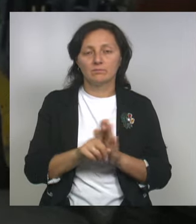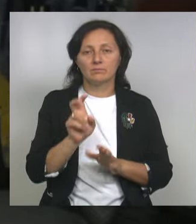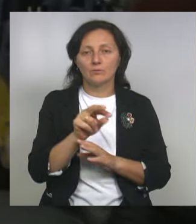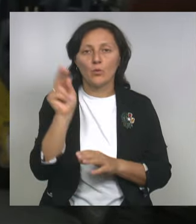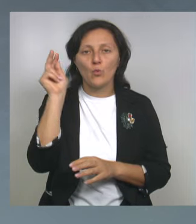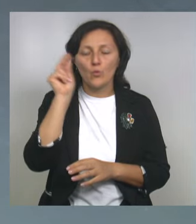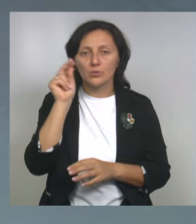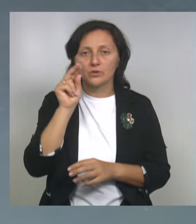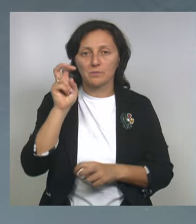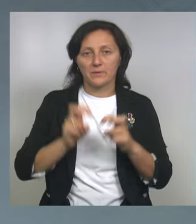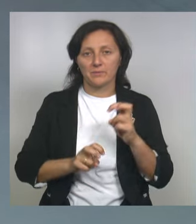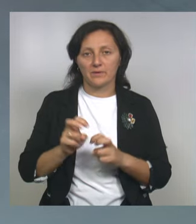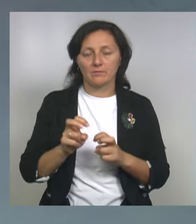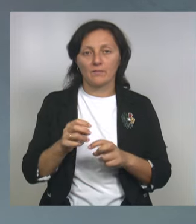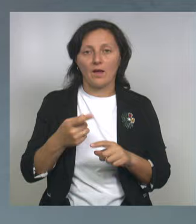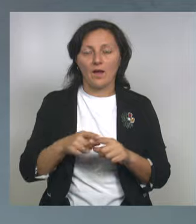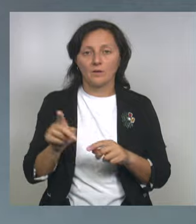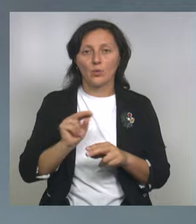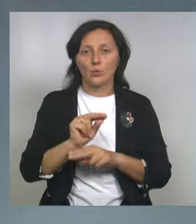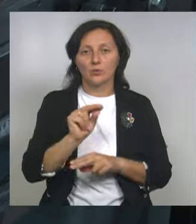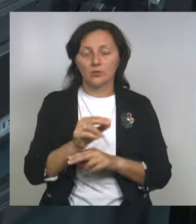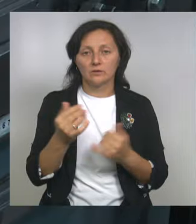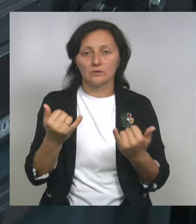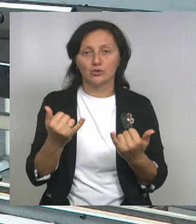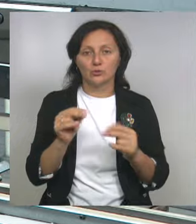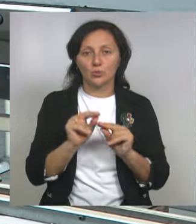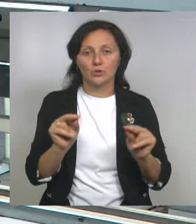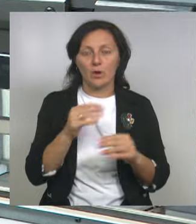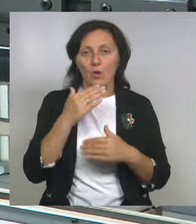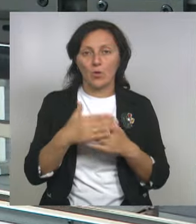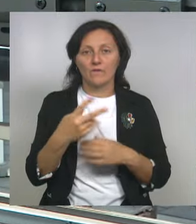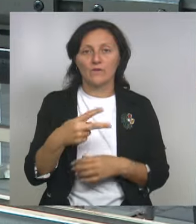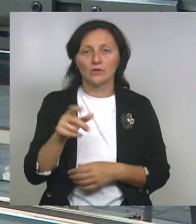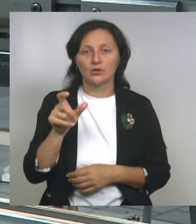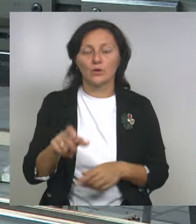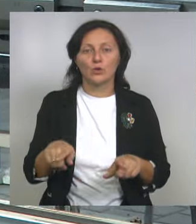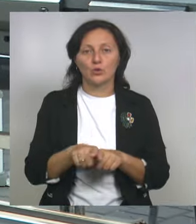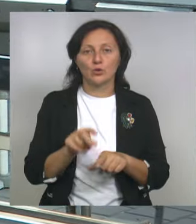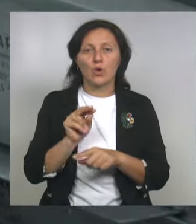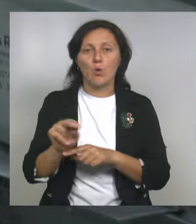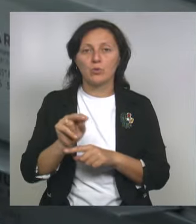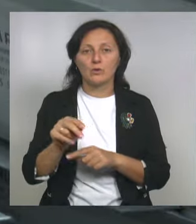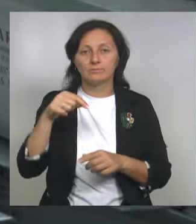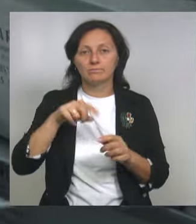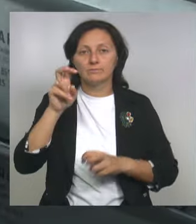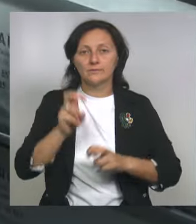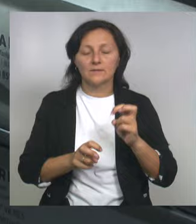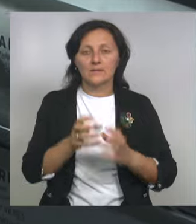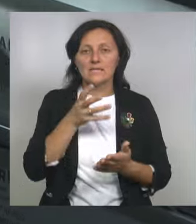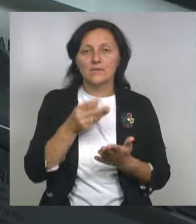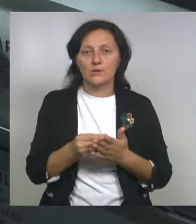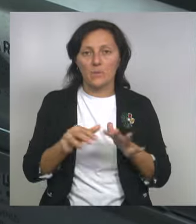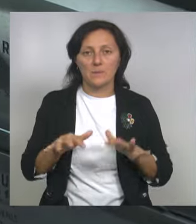обучение на предприятии. Наставников, их на сегодня в компании более 20, также обучают на предприятии с помощью собственной